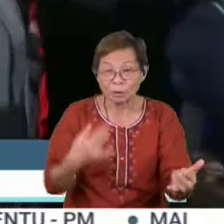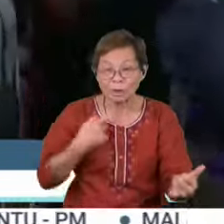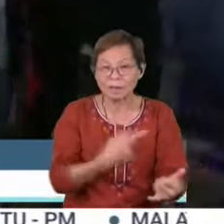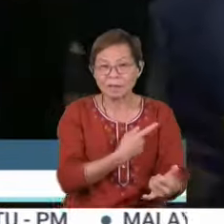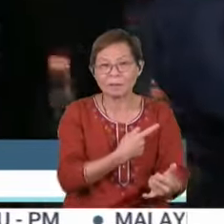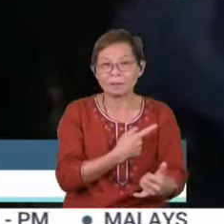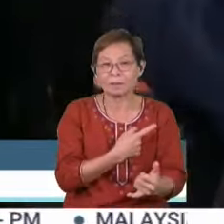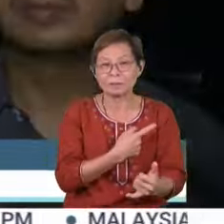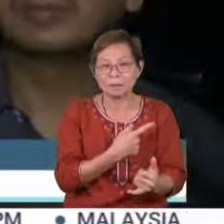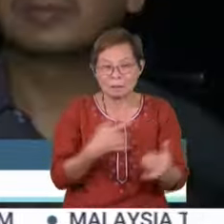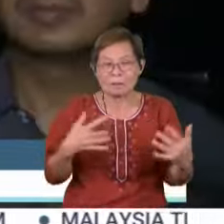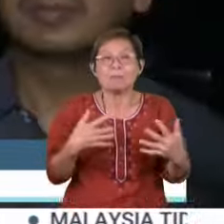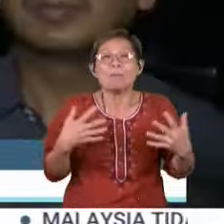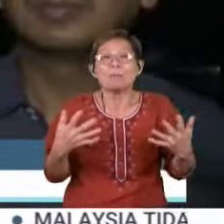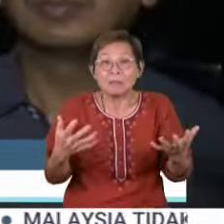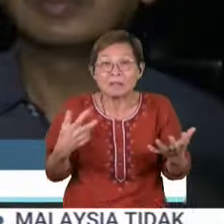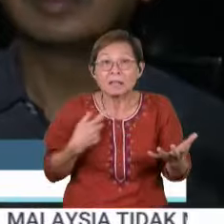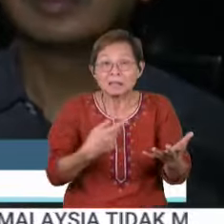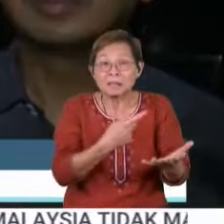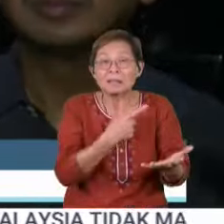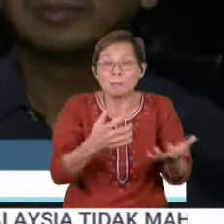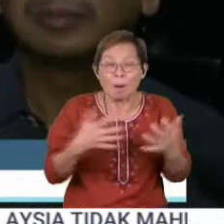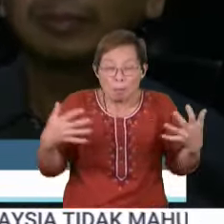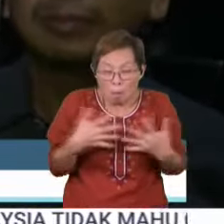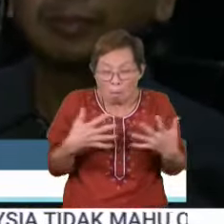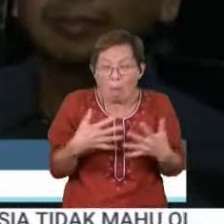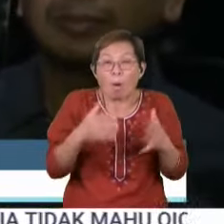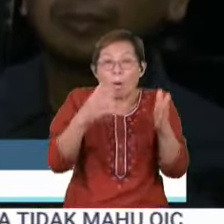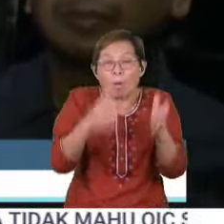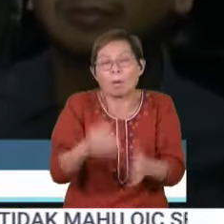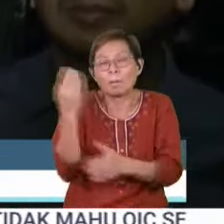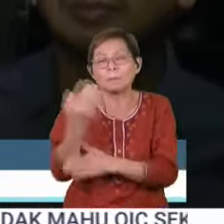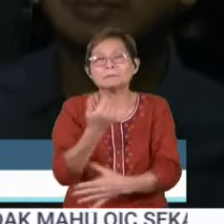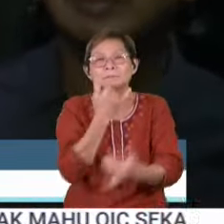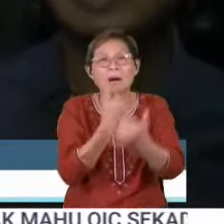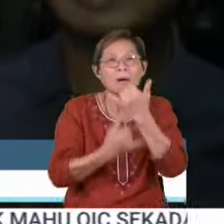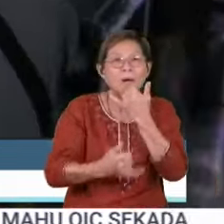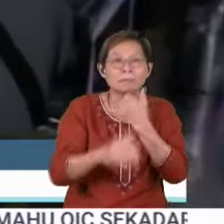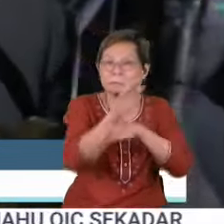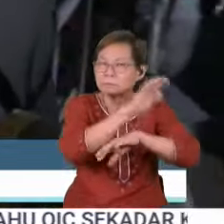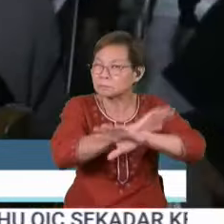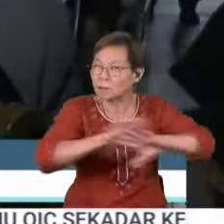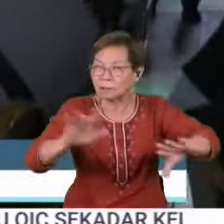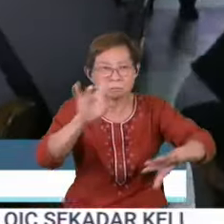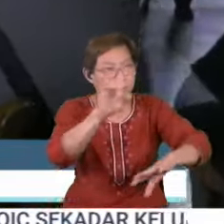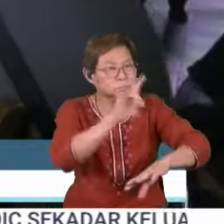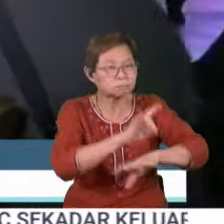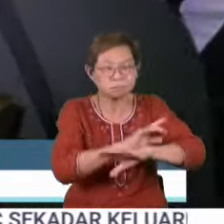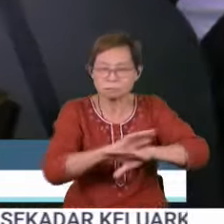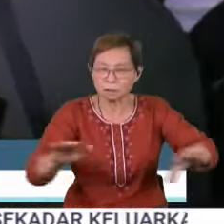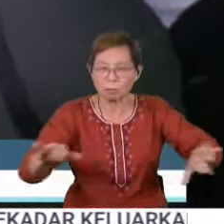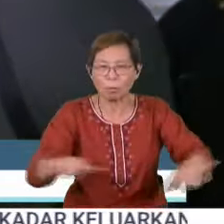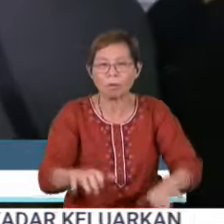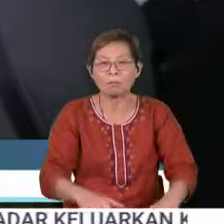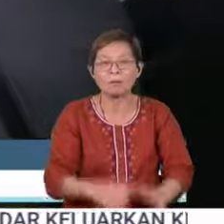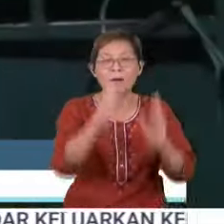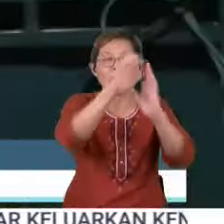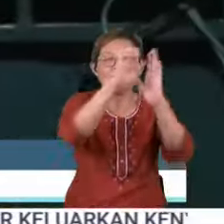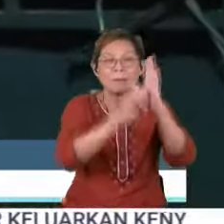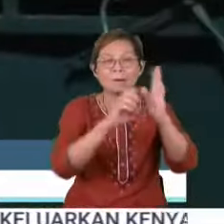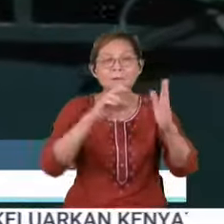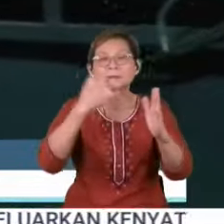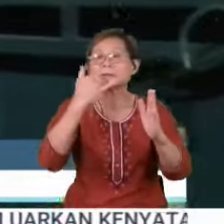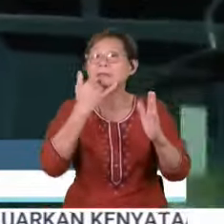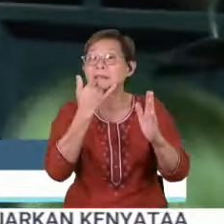nak memberikan kegerunan kepada orang awam betapa kesalahan ini jangan sekali dibuat. Kes disiasat mengikut enactment